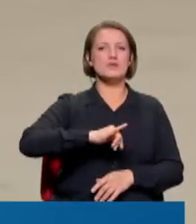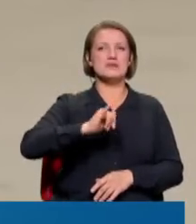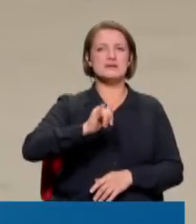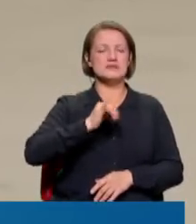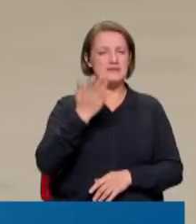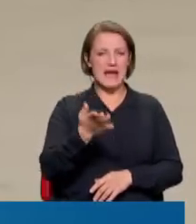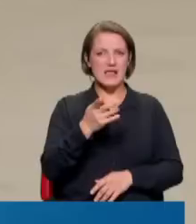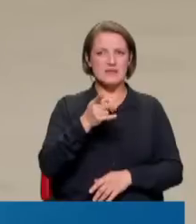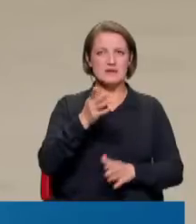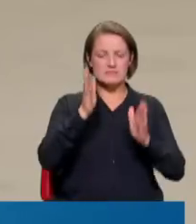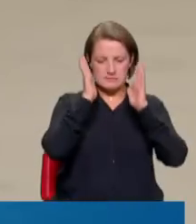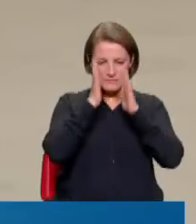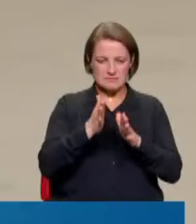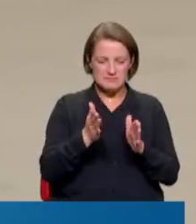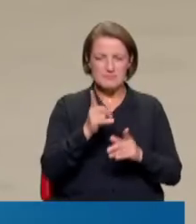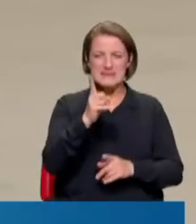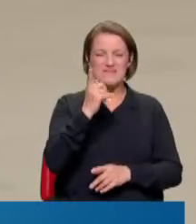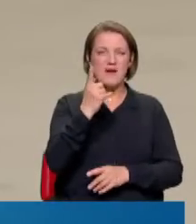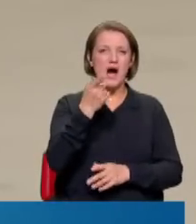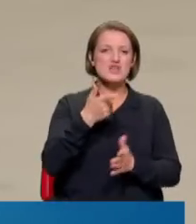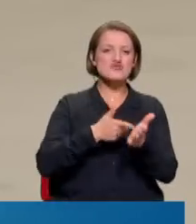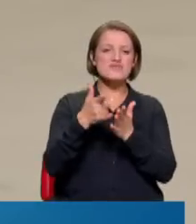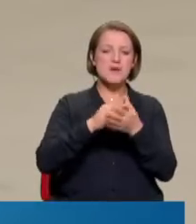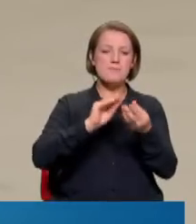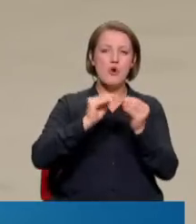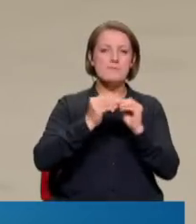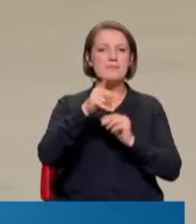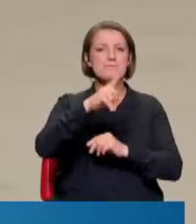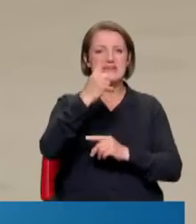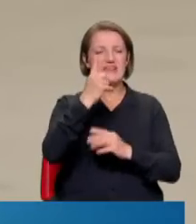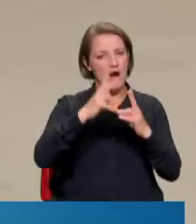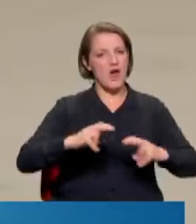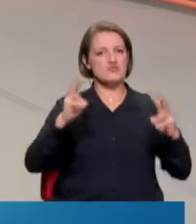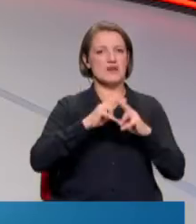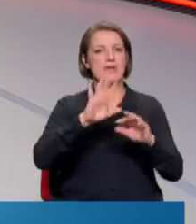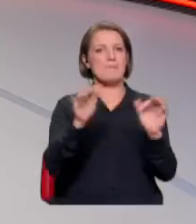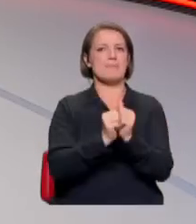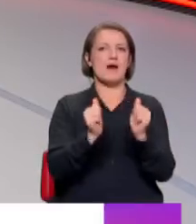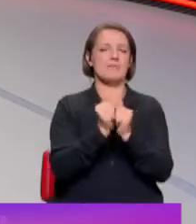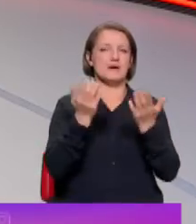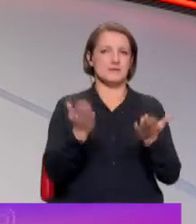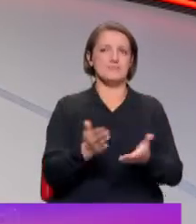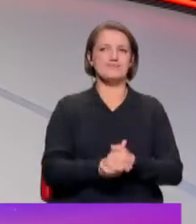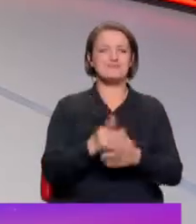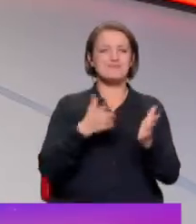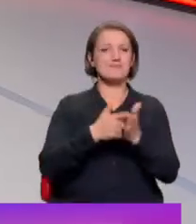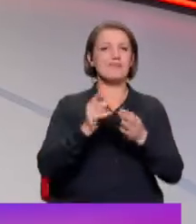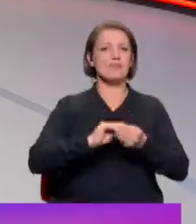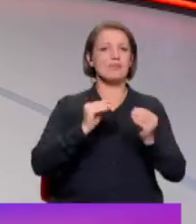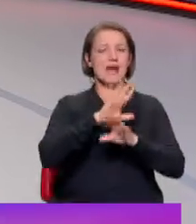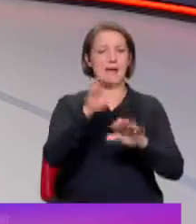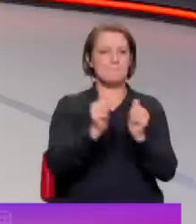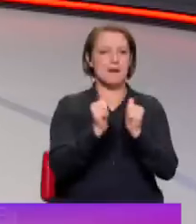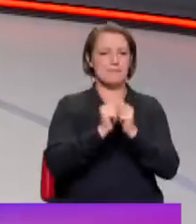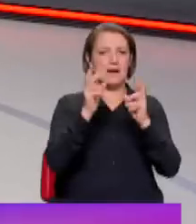kumdan çıkarın Bir defa da olsa çiftçimizin sorunlarını hep beraber araştıralım çiftçinin sorunlarını hep